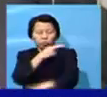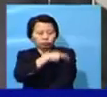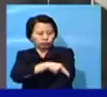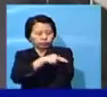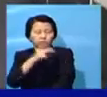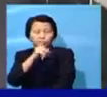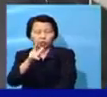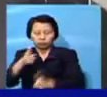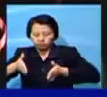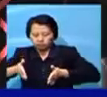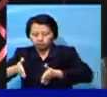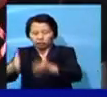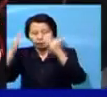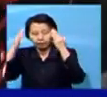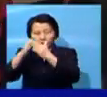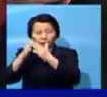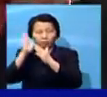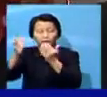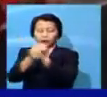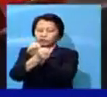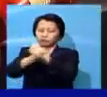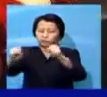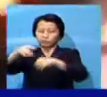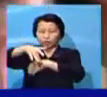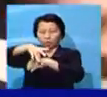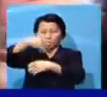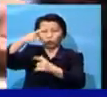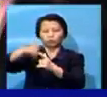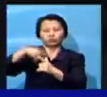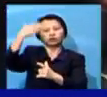dan Jalan Pahang dijangka siap awal bulan